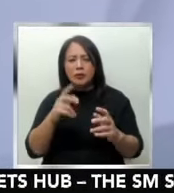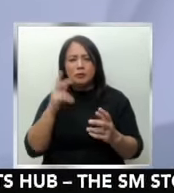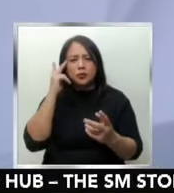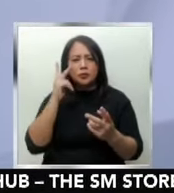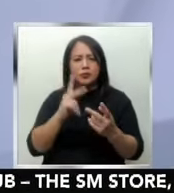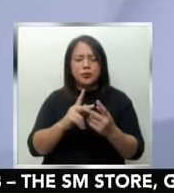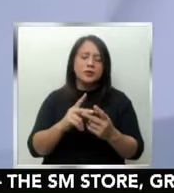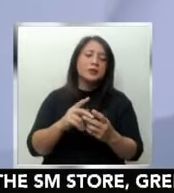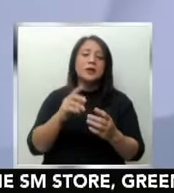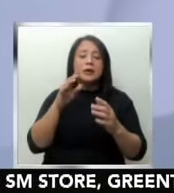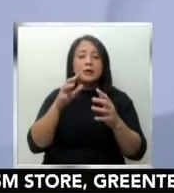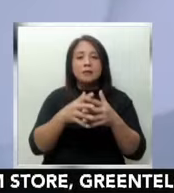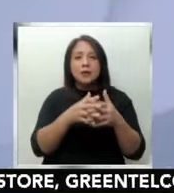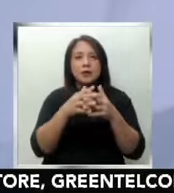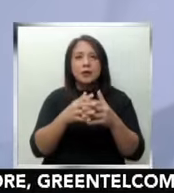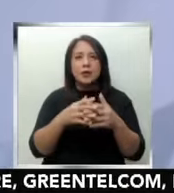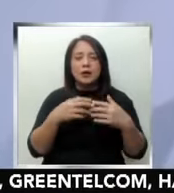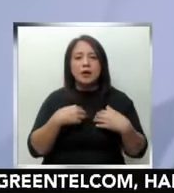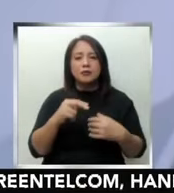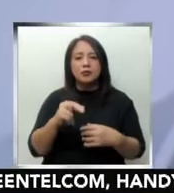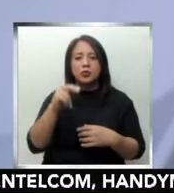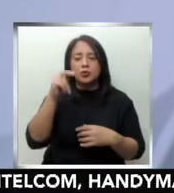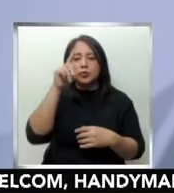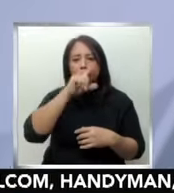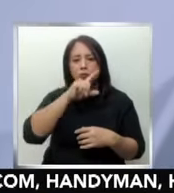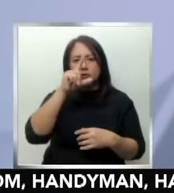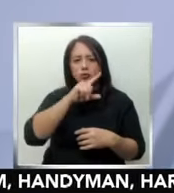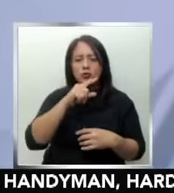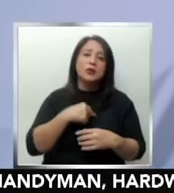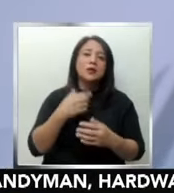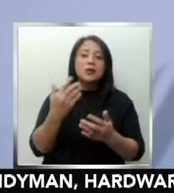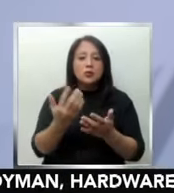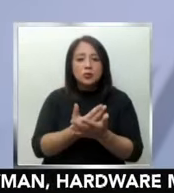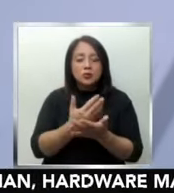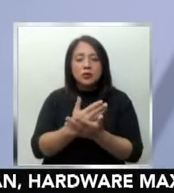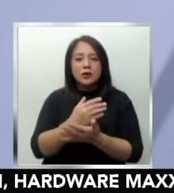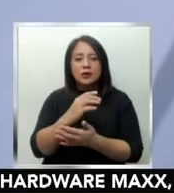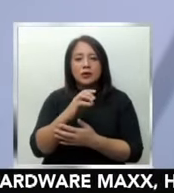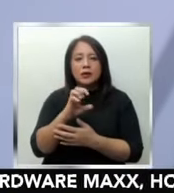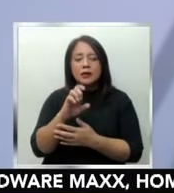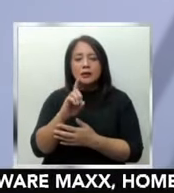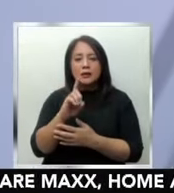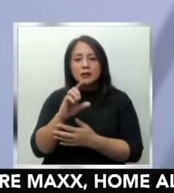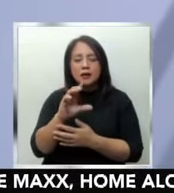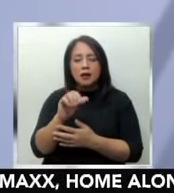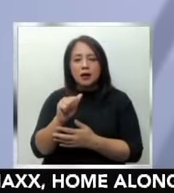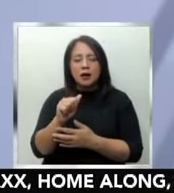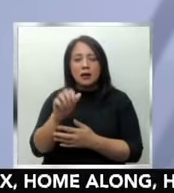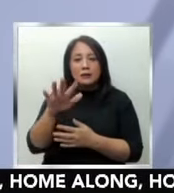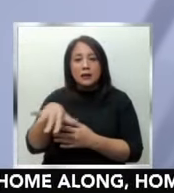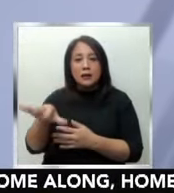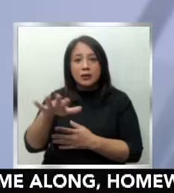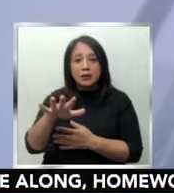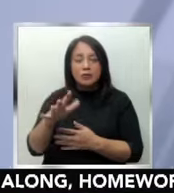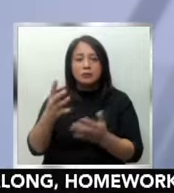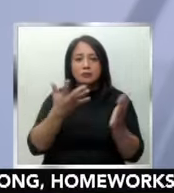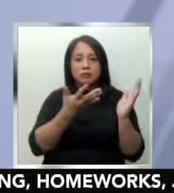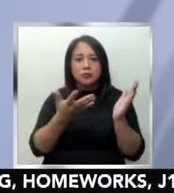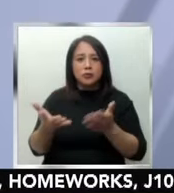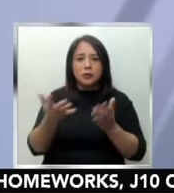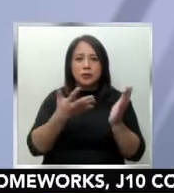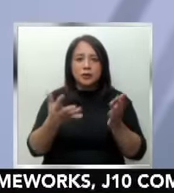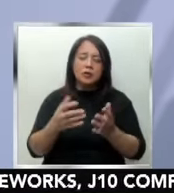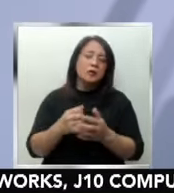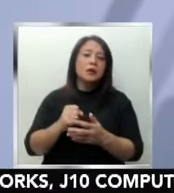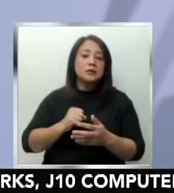nitong ilagay sa Northern Luzon ang ilang bagong edc sites kung saan pwede itong magpasok ng mga gamit at tauhan